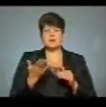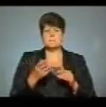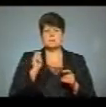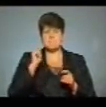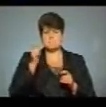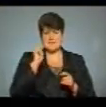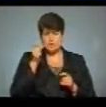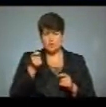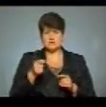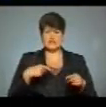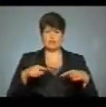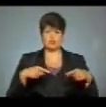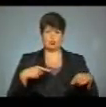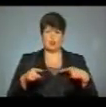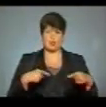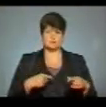футбол.